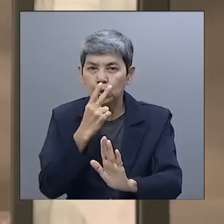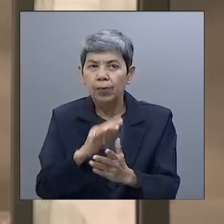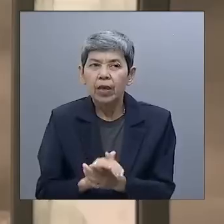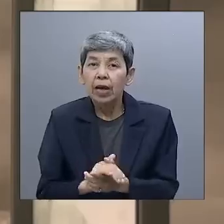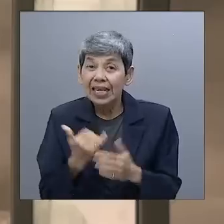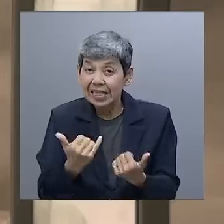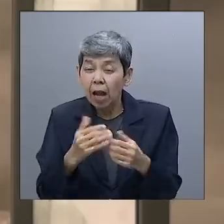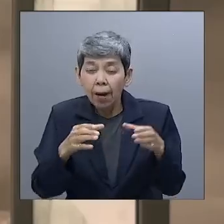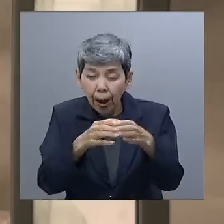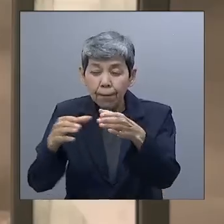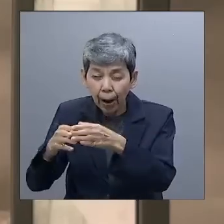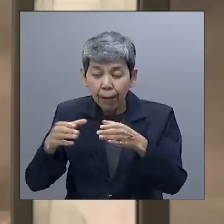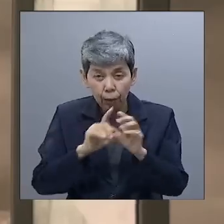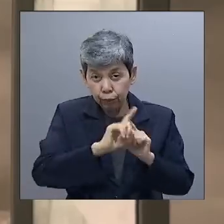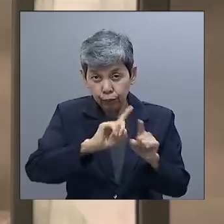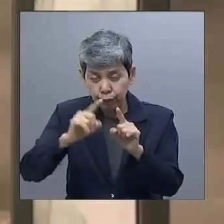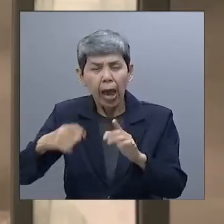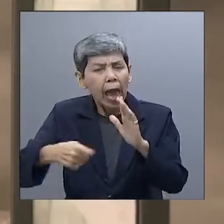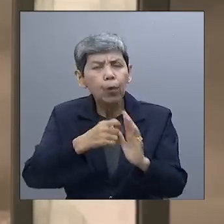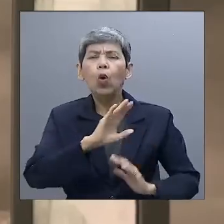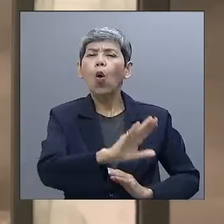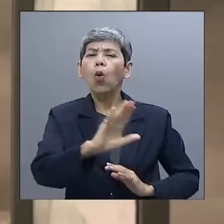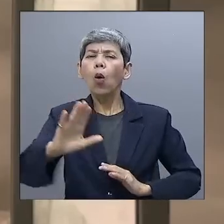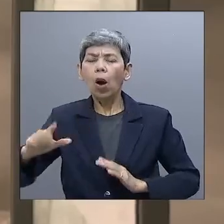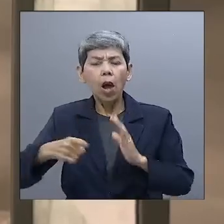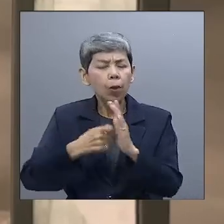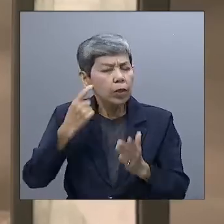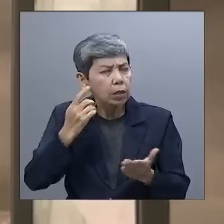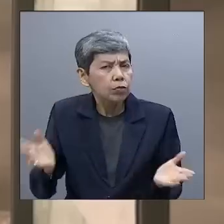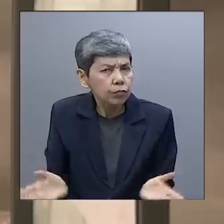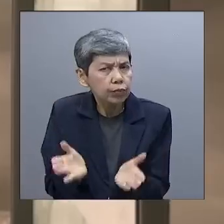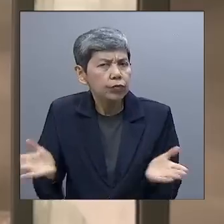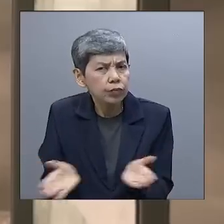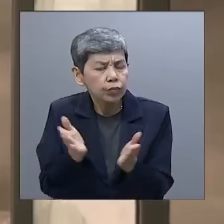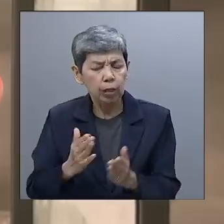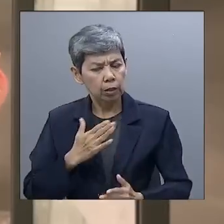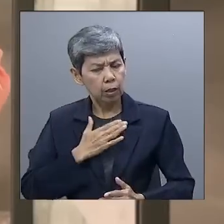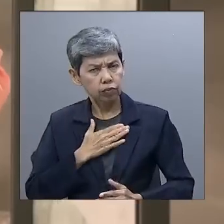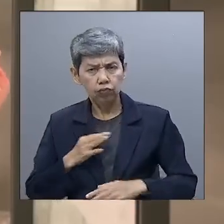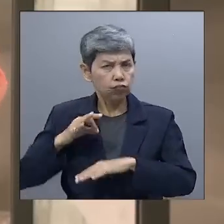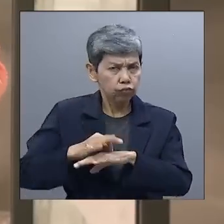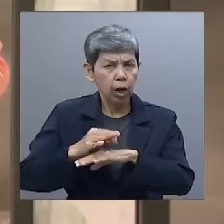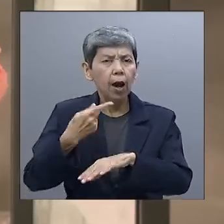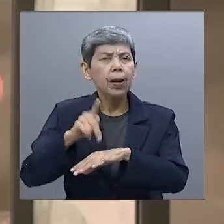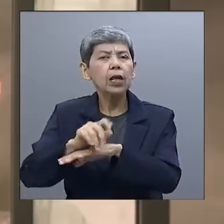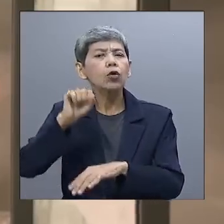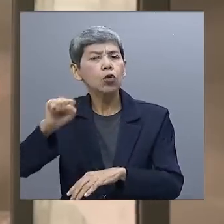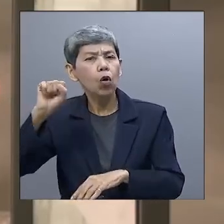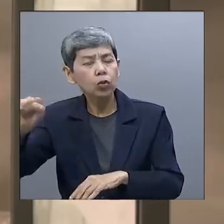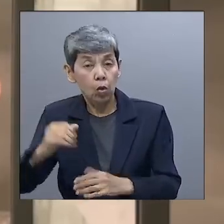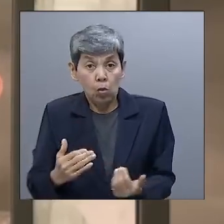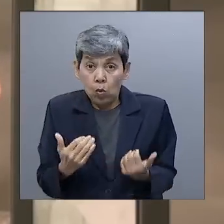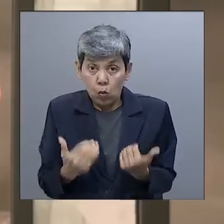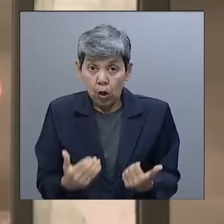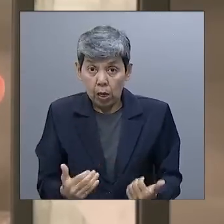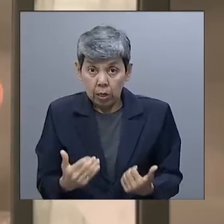พราะว่าแต่ละพรรคแต่ละฝ่ายนั้นก็มีเหตุและผลที่จะสนับสนุนผลักดันคนของตัวเองนั่งตำแหน่งประธานสภาค่ะแต่ว่าวันนี้นะคะก่